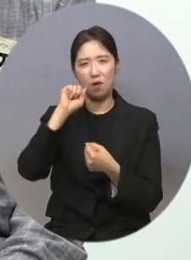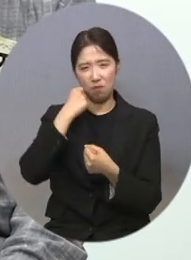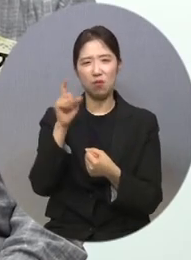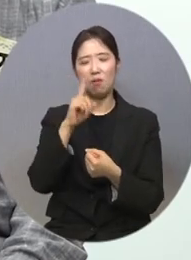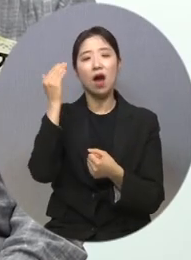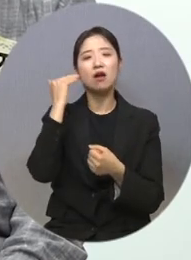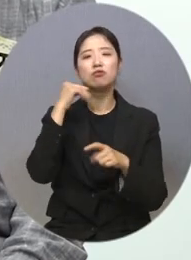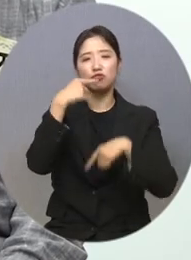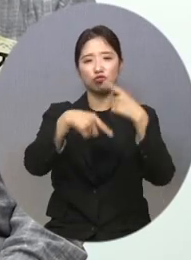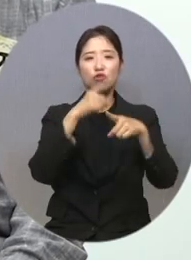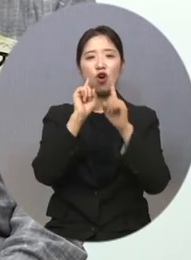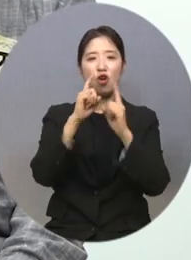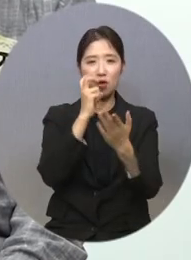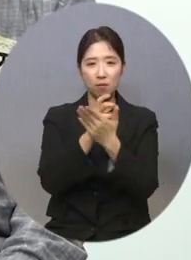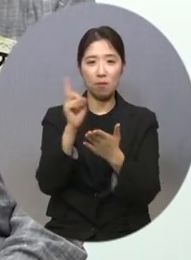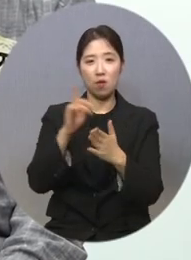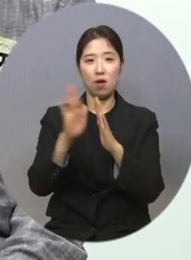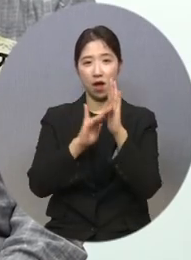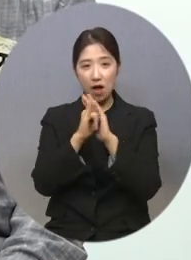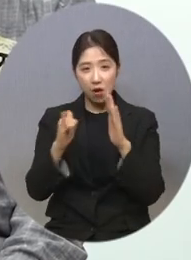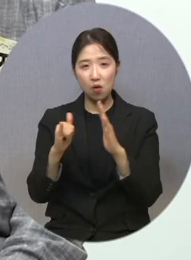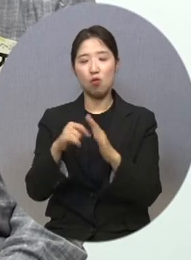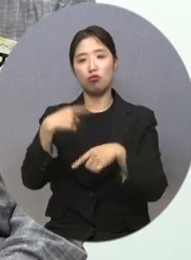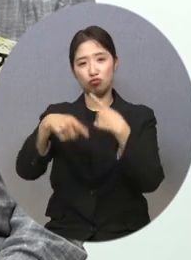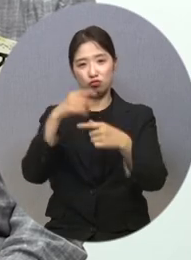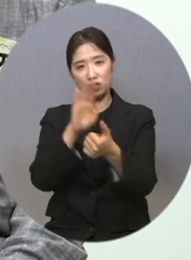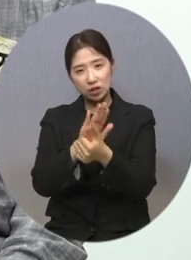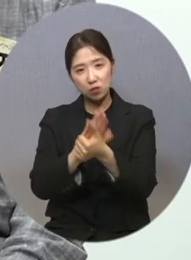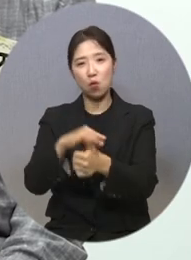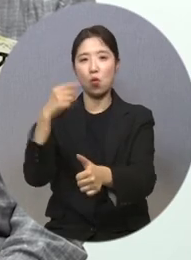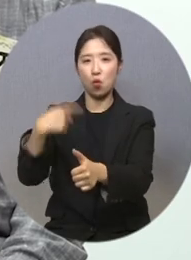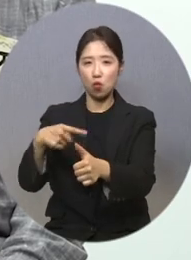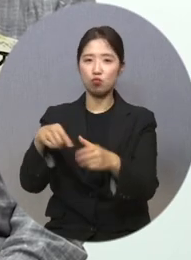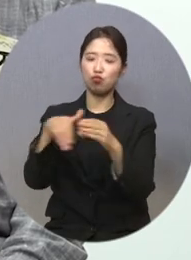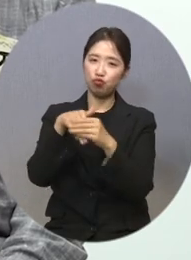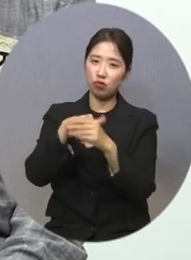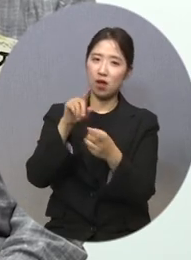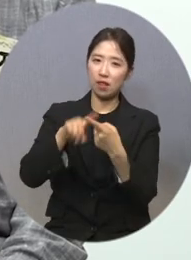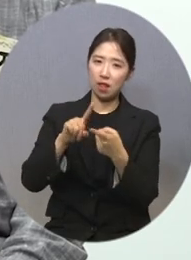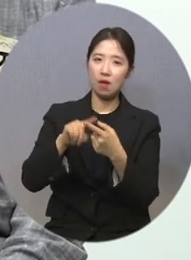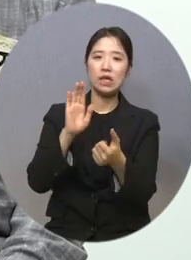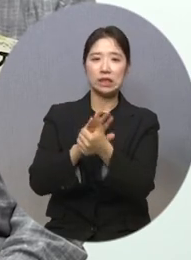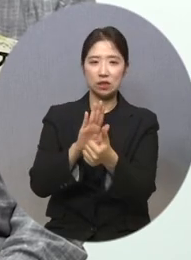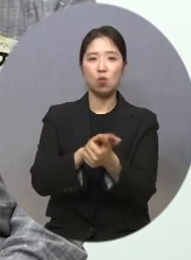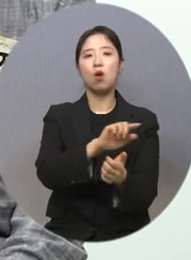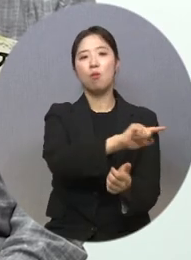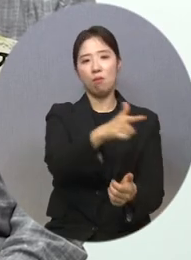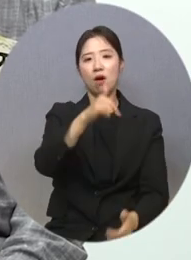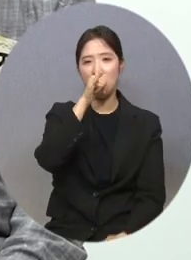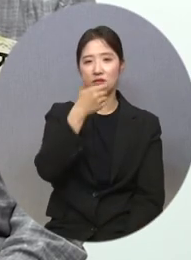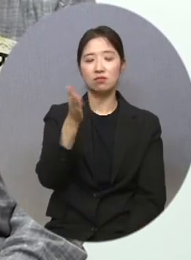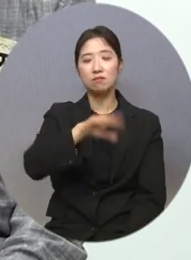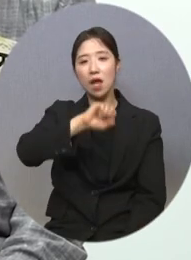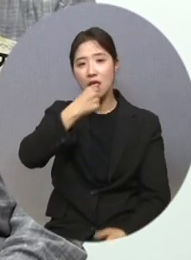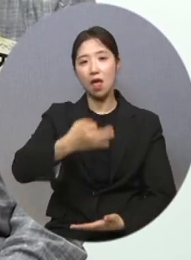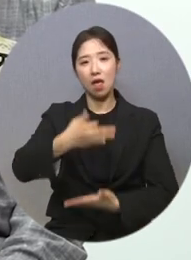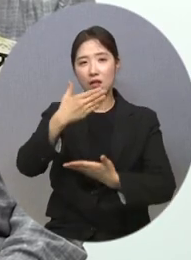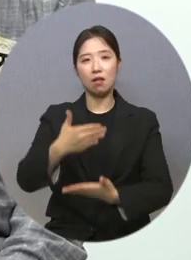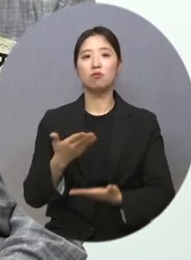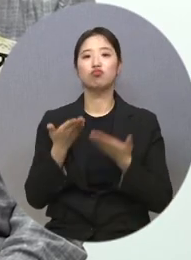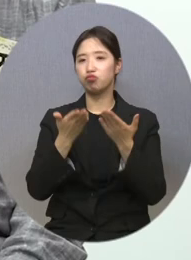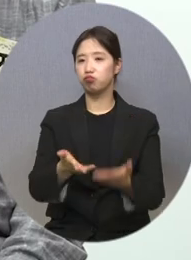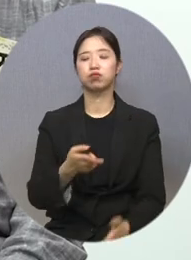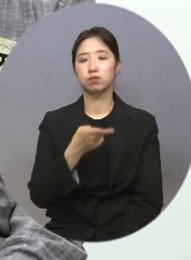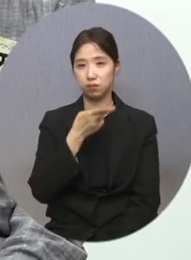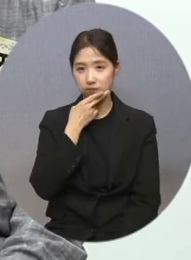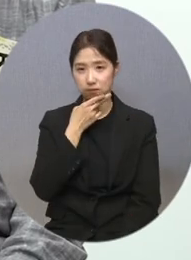같은 경우에도 가족에 대한 수어 지원이나 수어 교육 그리고 문화에 대한 뭐 지원 이런 것들이 있는데, 그런 부분이 예산이 전혀 배정이